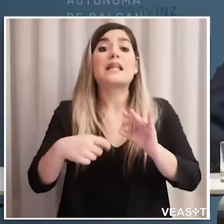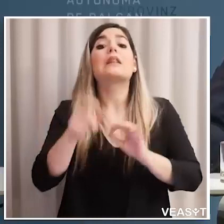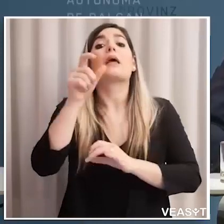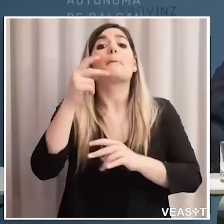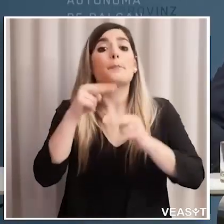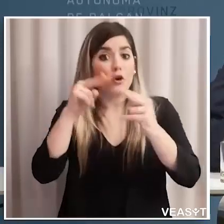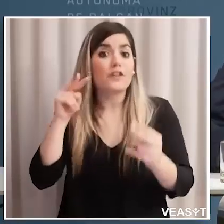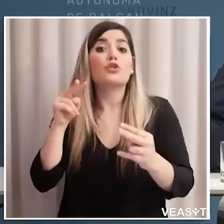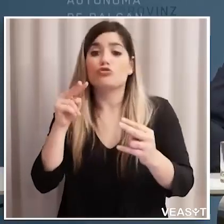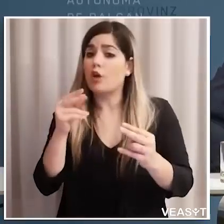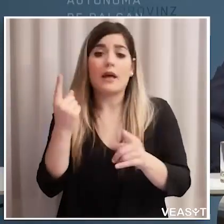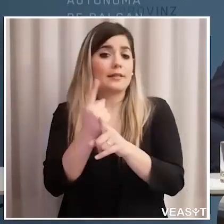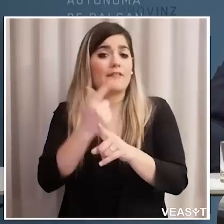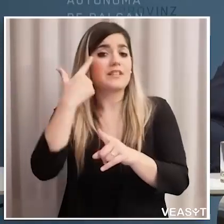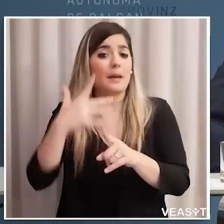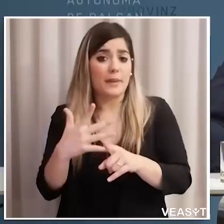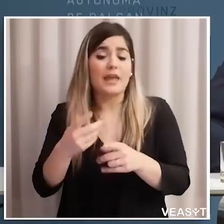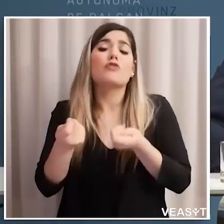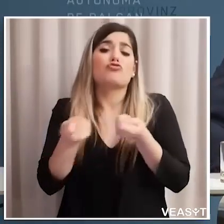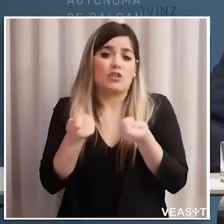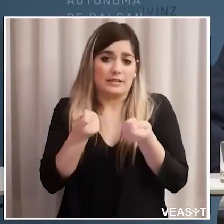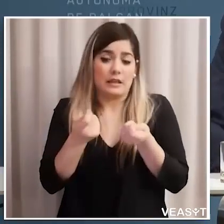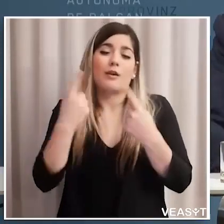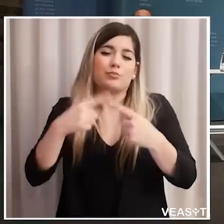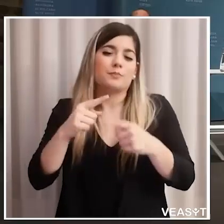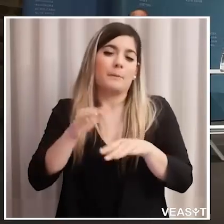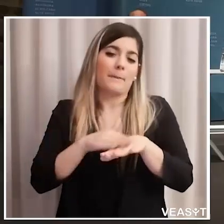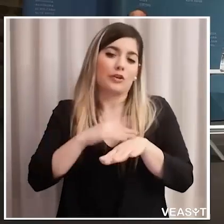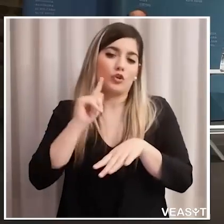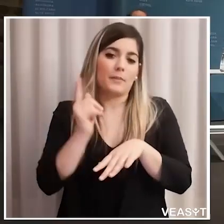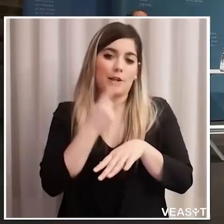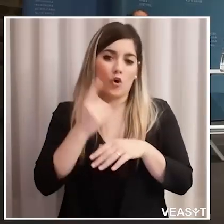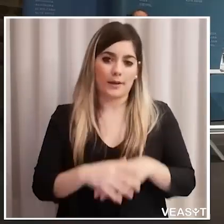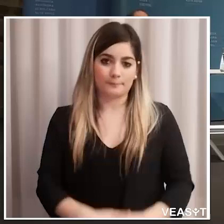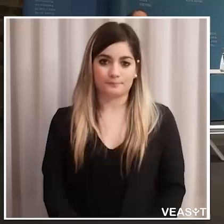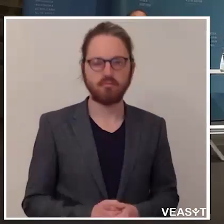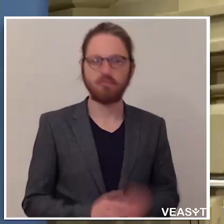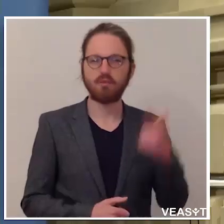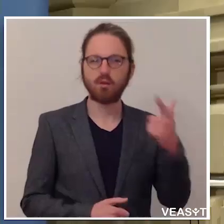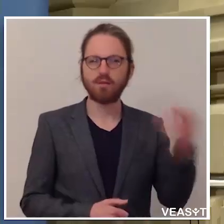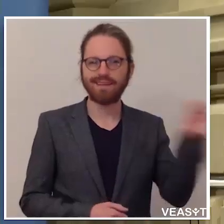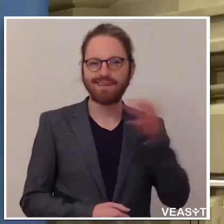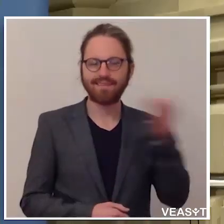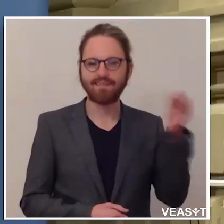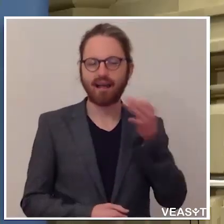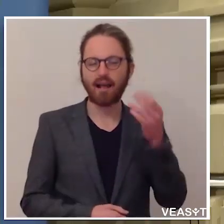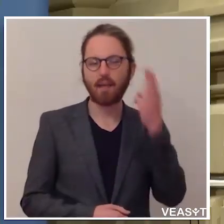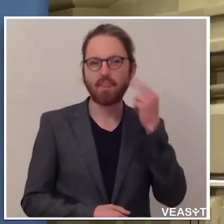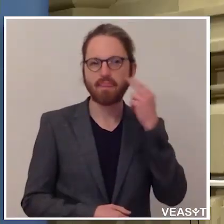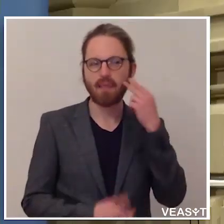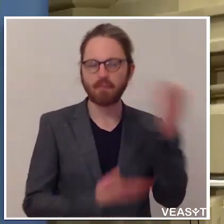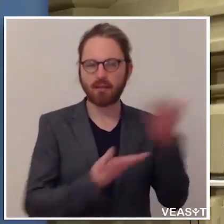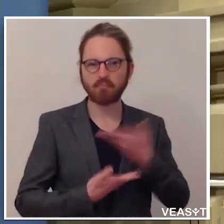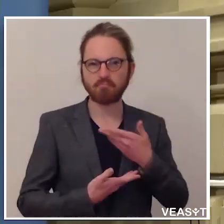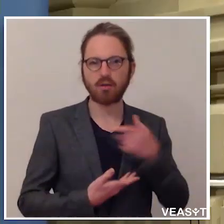adesso su questo in linea, perché crediamo proprio che sia il metodo migliore. Zwei Fragen haben uns am Nachmittag erreicht.